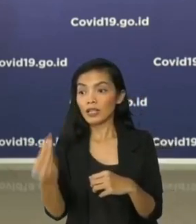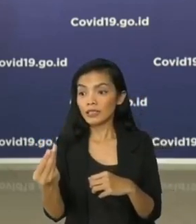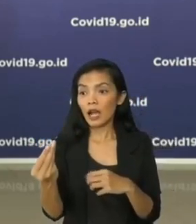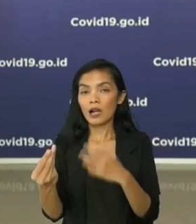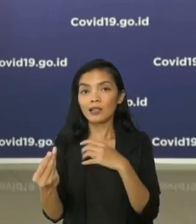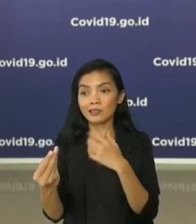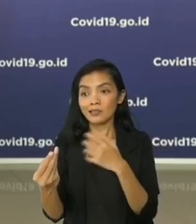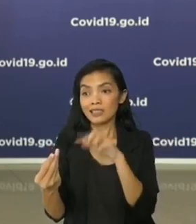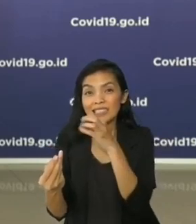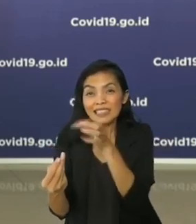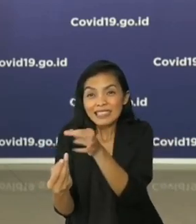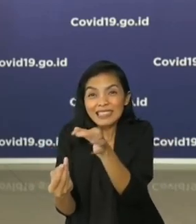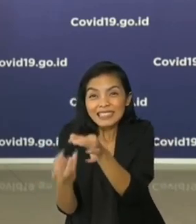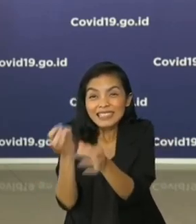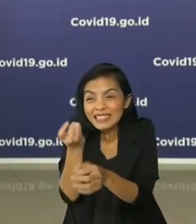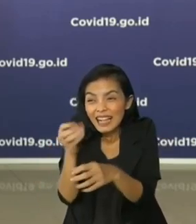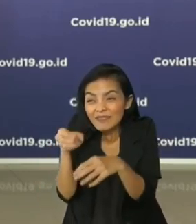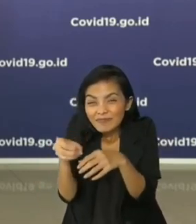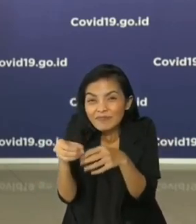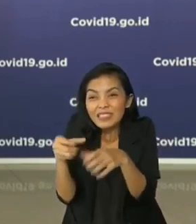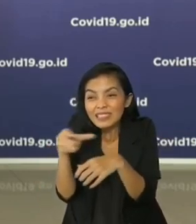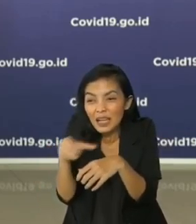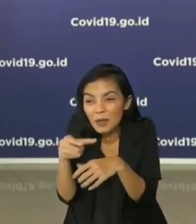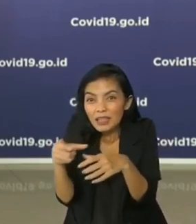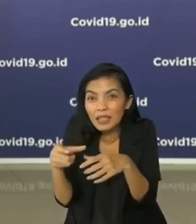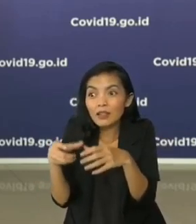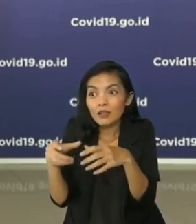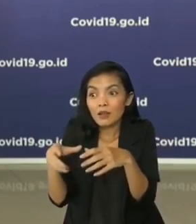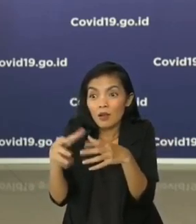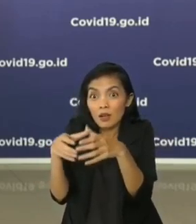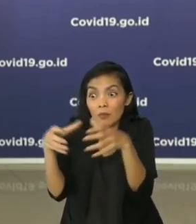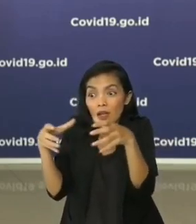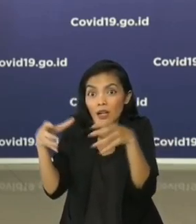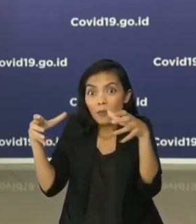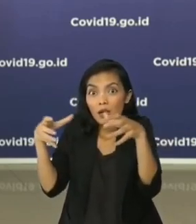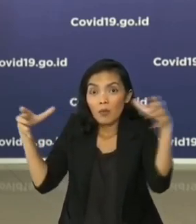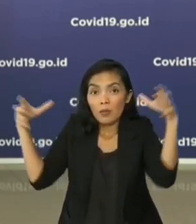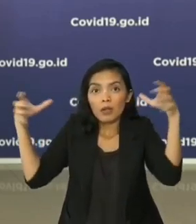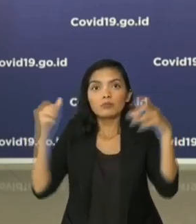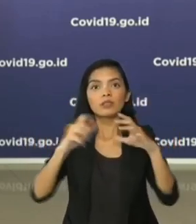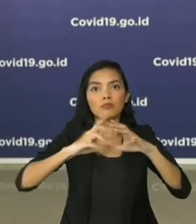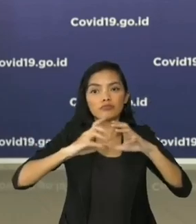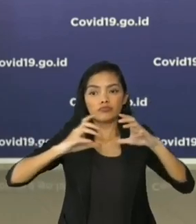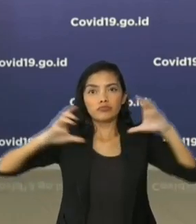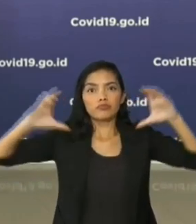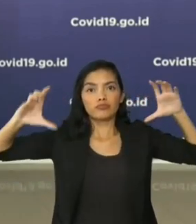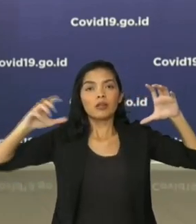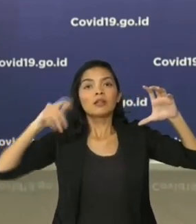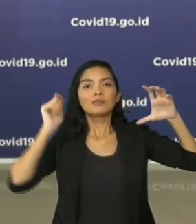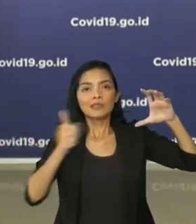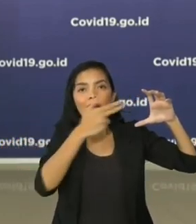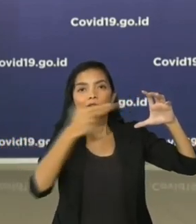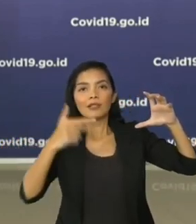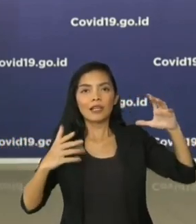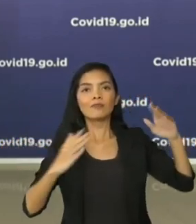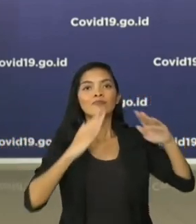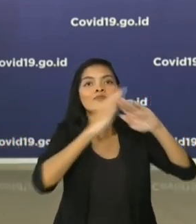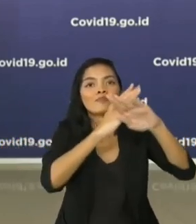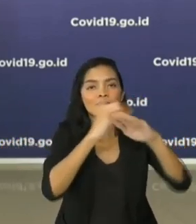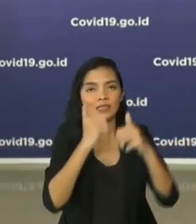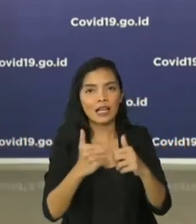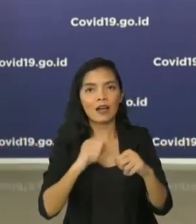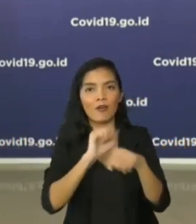pada cukup yang lebih luas cukup Kecamatan se-kabupaten suku provinsi dan tentu cukup Negara Kesatuan Republik Indonesia